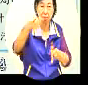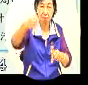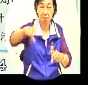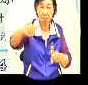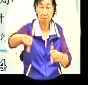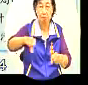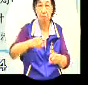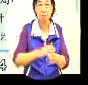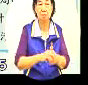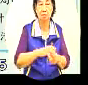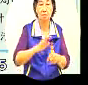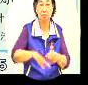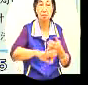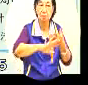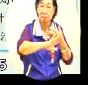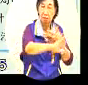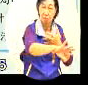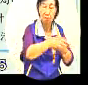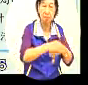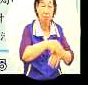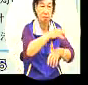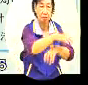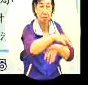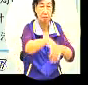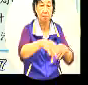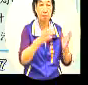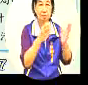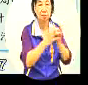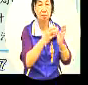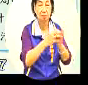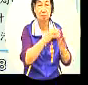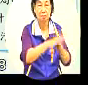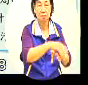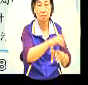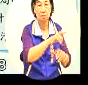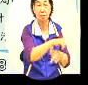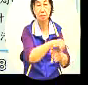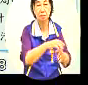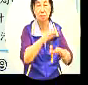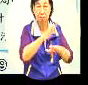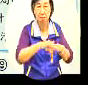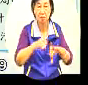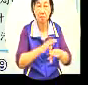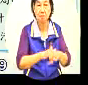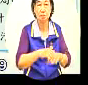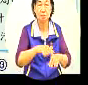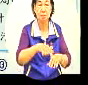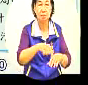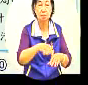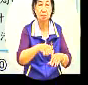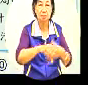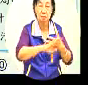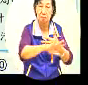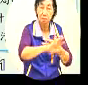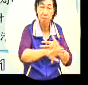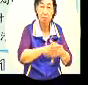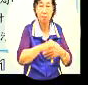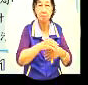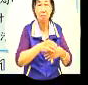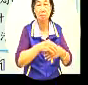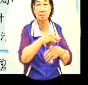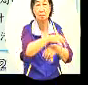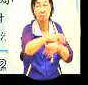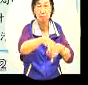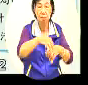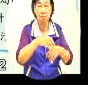是交予环保局来处理。那无接管的环保局叫做水污染防治费，但一样的